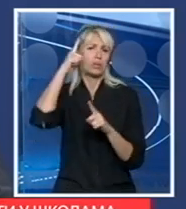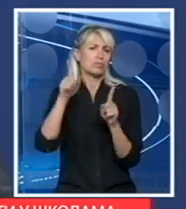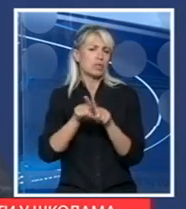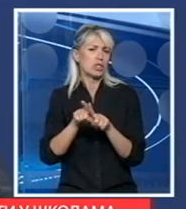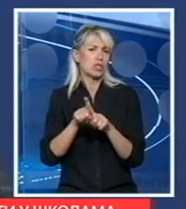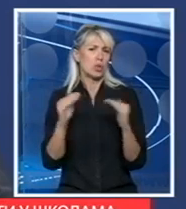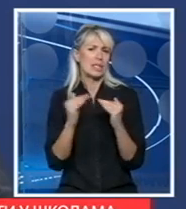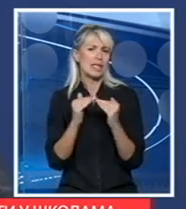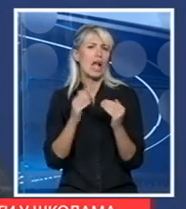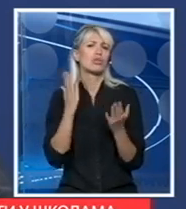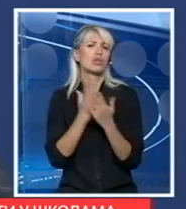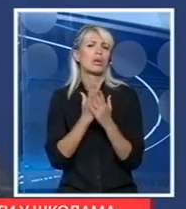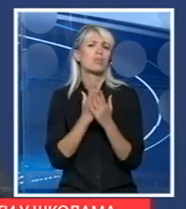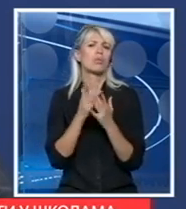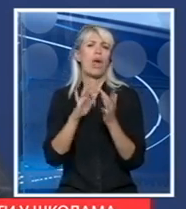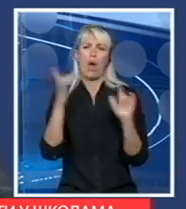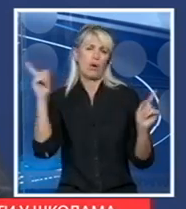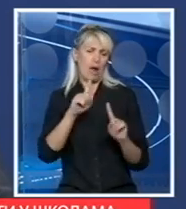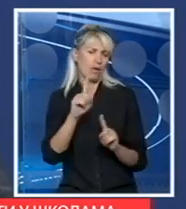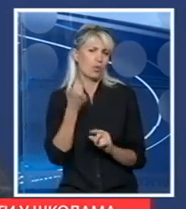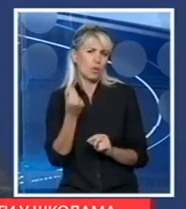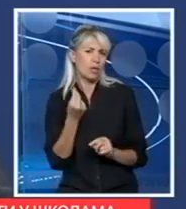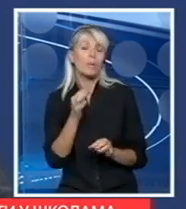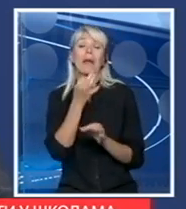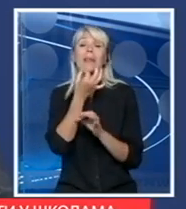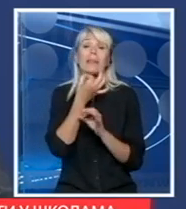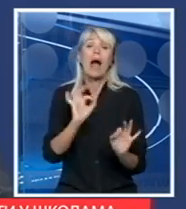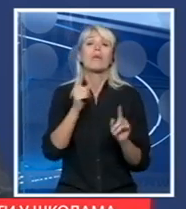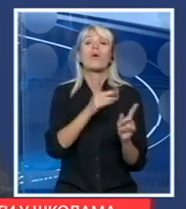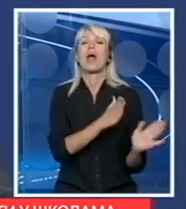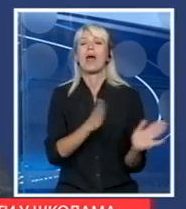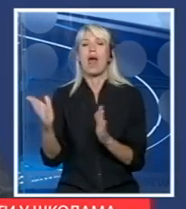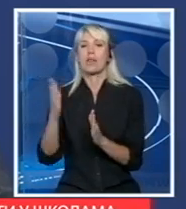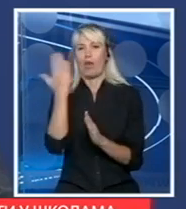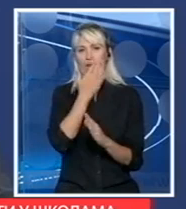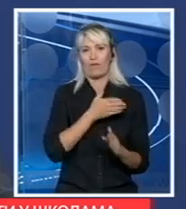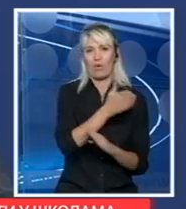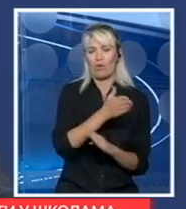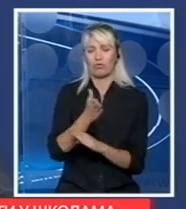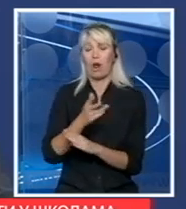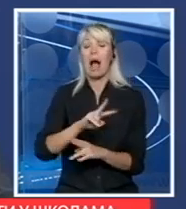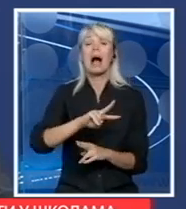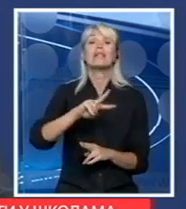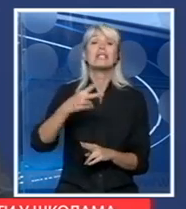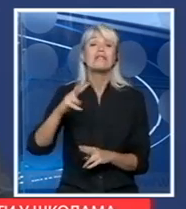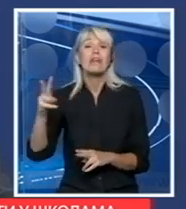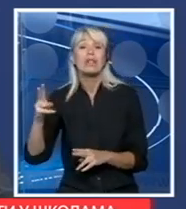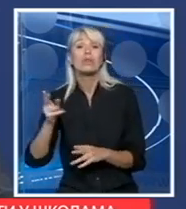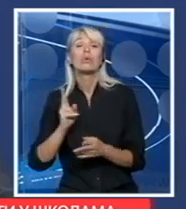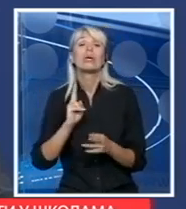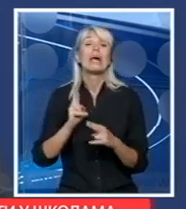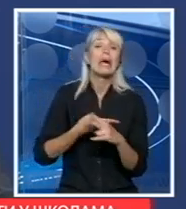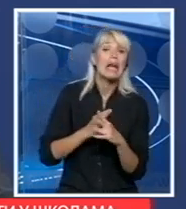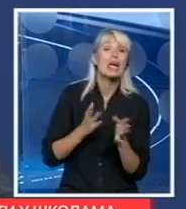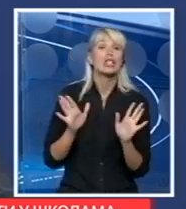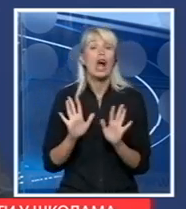fizičkog kontakta. Najbolji model je, naravno, one koje imamo kad su škole redovno u radu. Sve prelazne rešenja koje možemo da ostvarimo su bolje nego